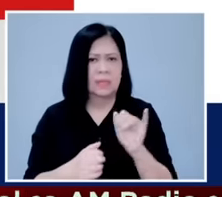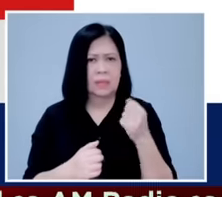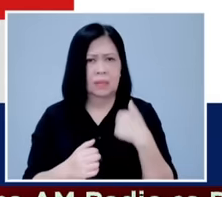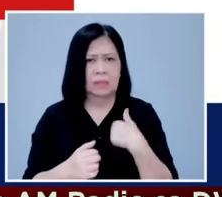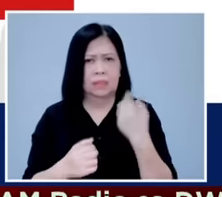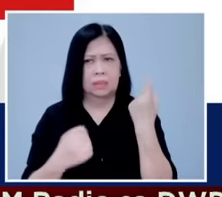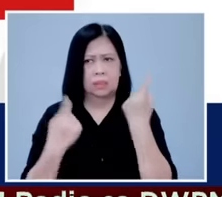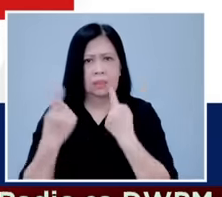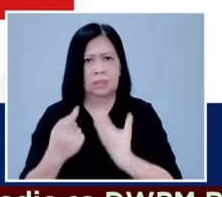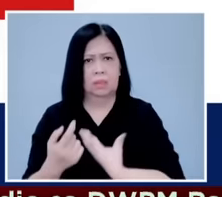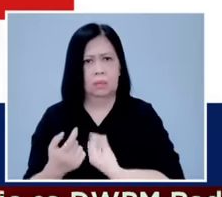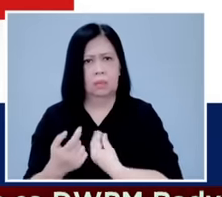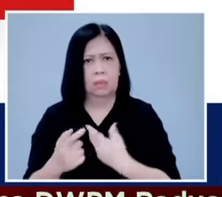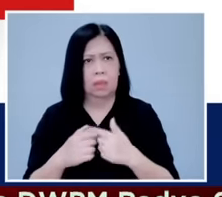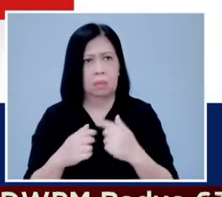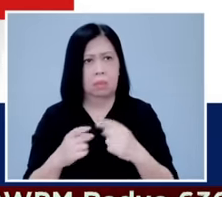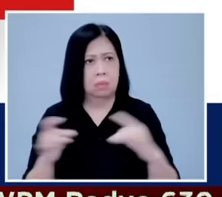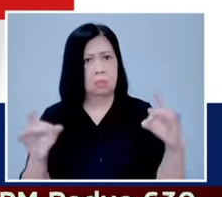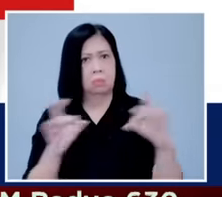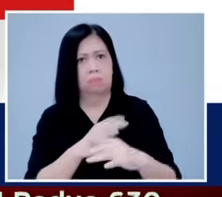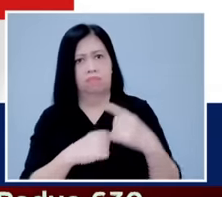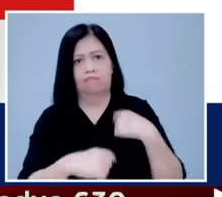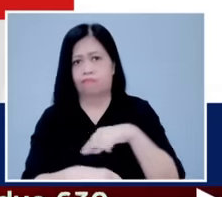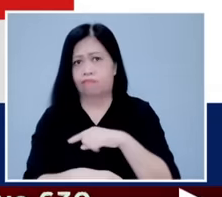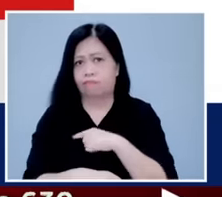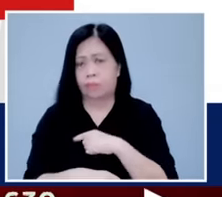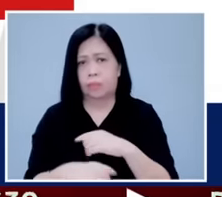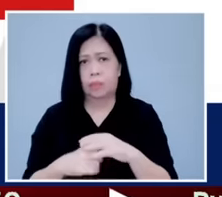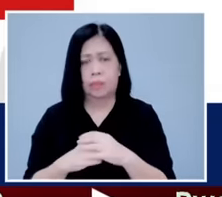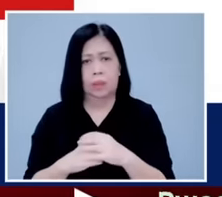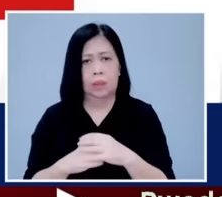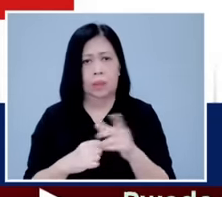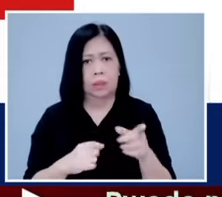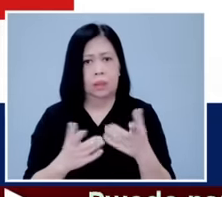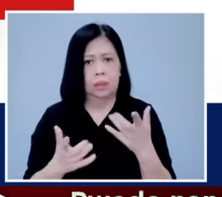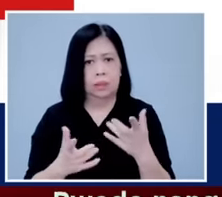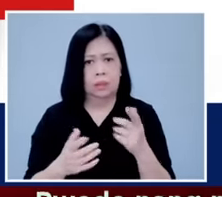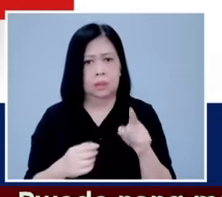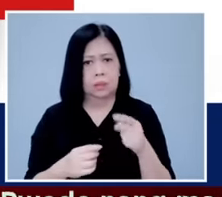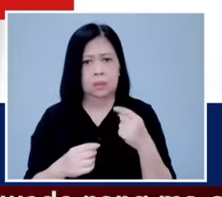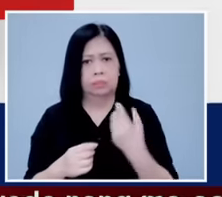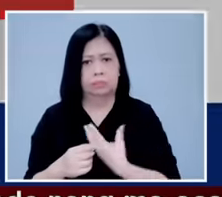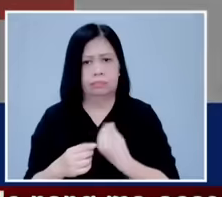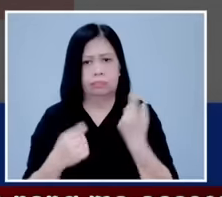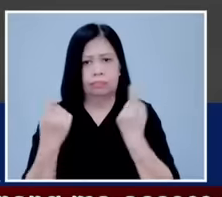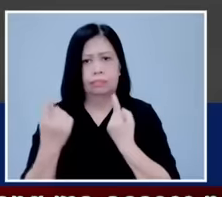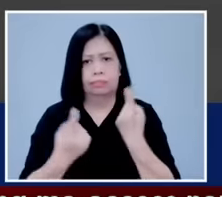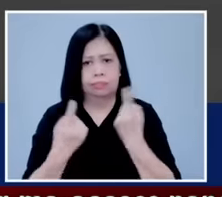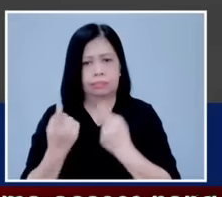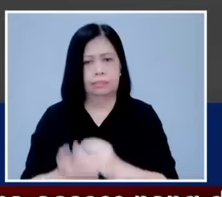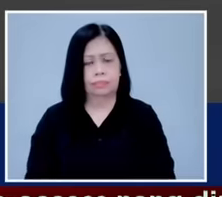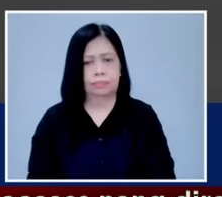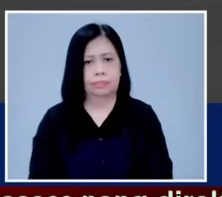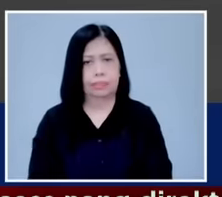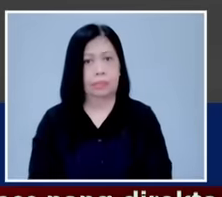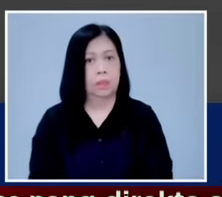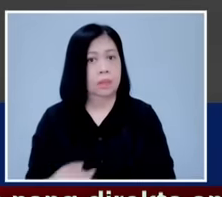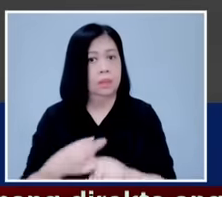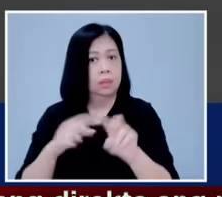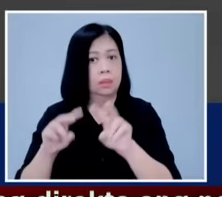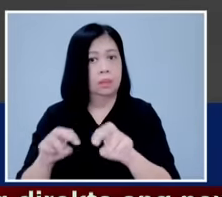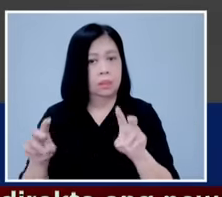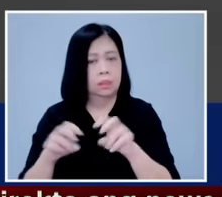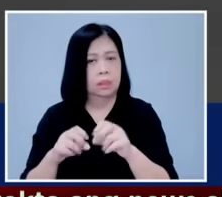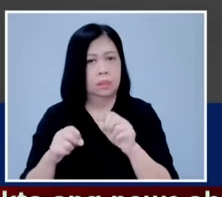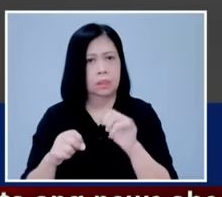na baka po kami balikan. Yun din po ang kinakatakot po namin. Batay sa investigasyon,